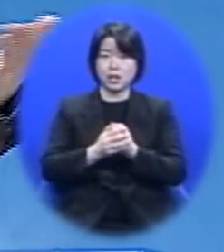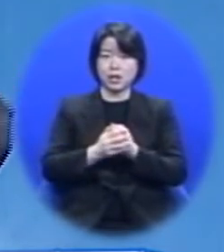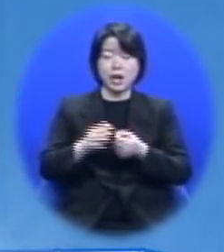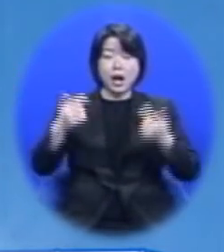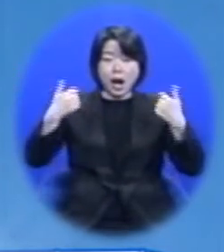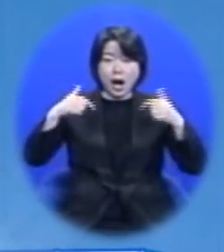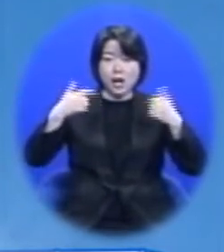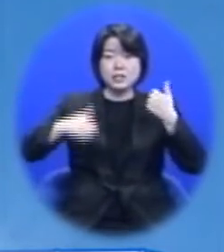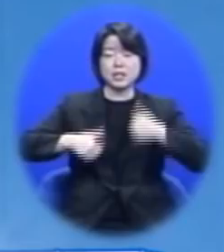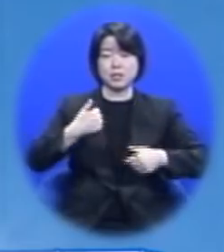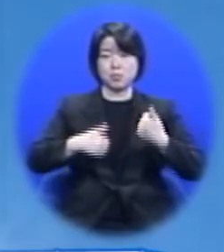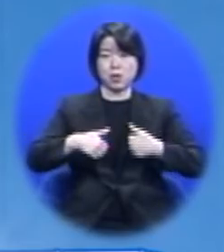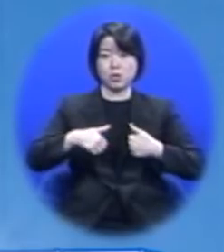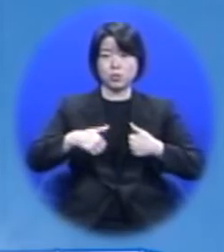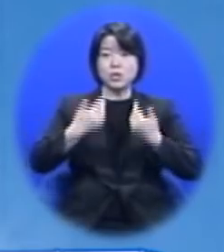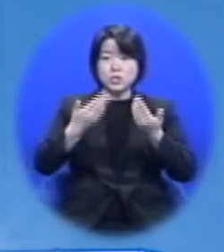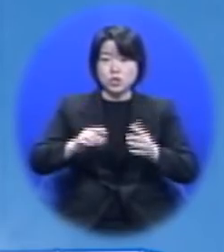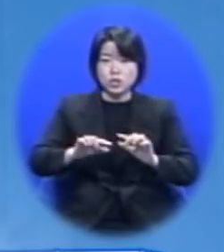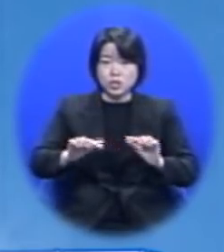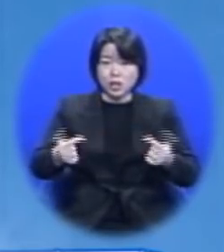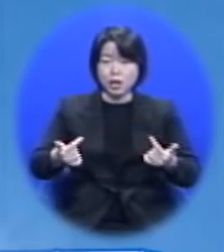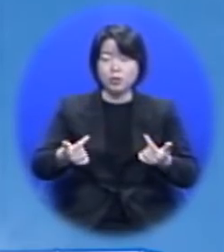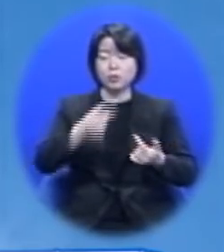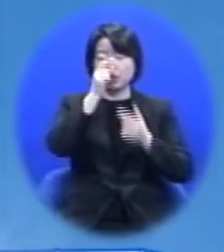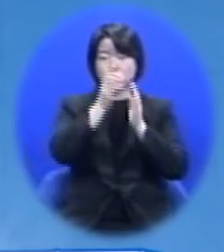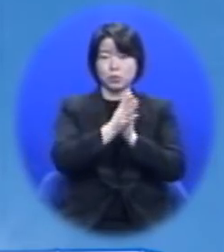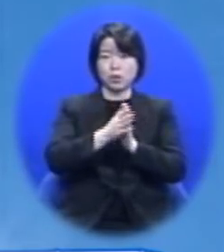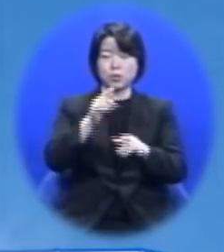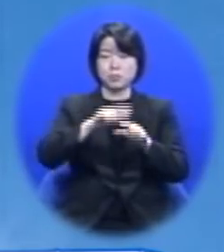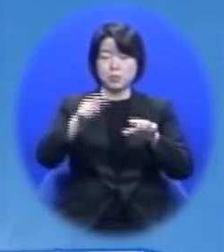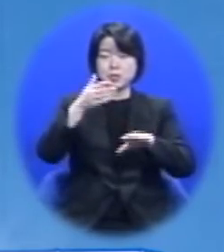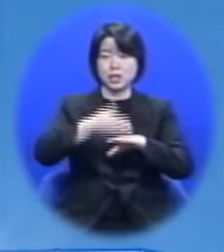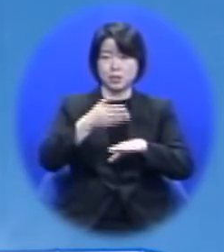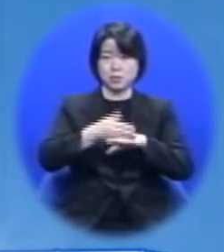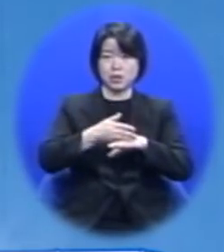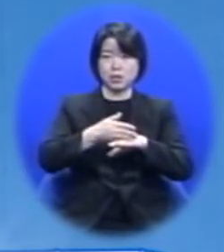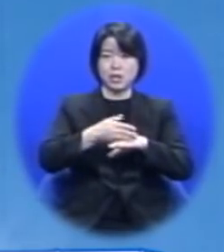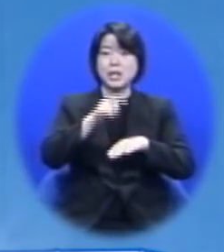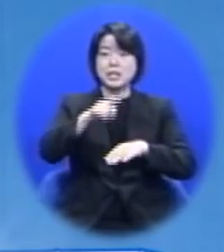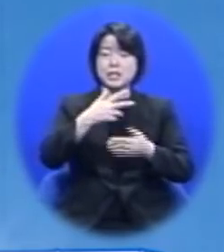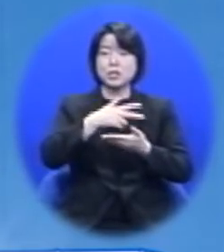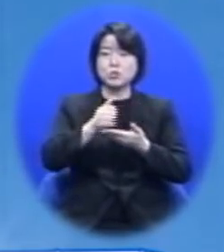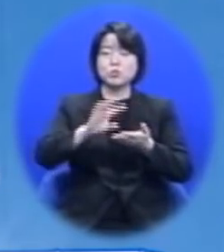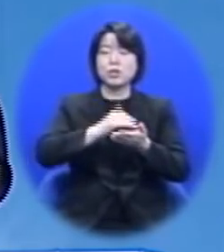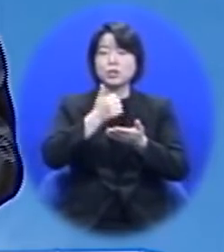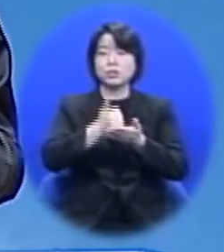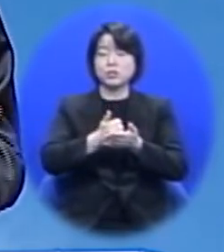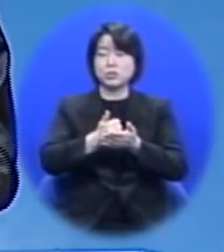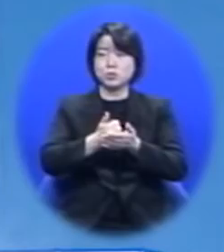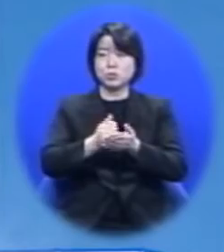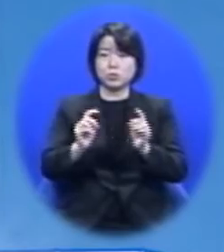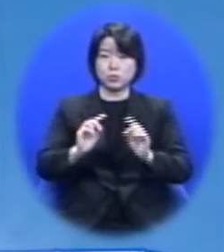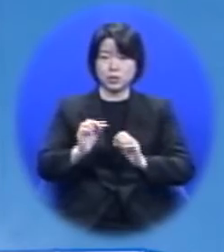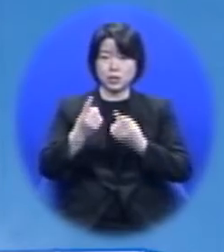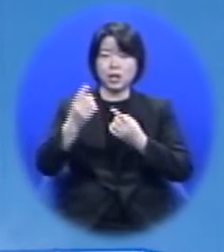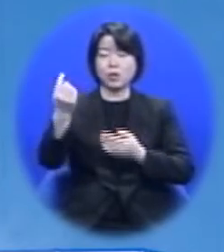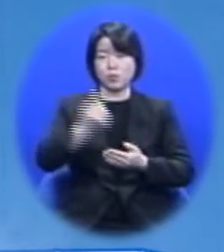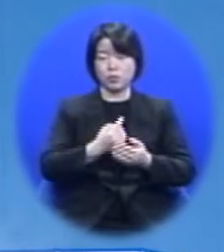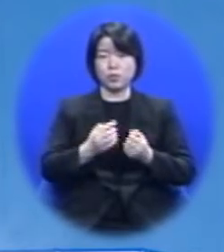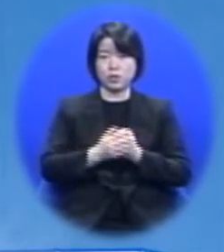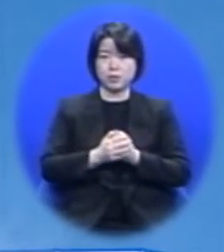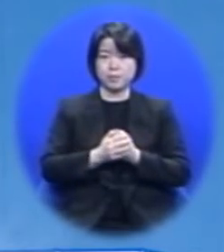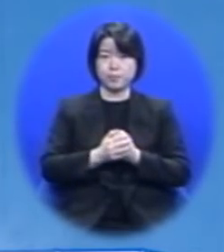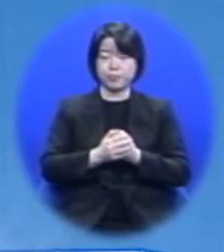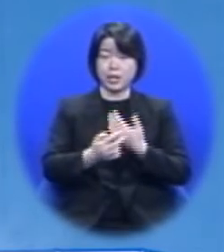범사에 감사할 수 있는, 그게 바로 주 예수 그리스도로 인하여 온 거예요. 의사 전도왕인